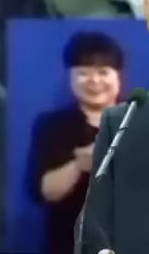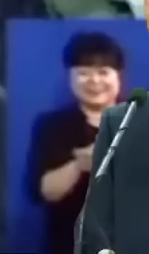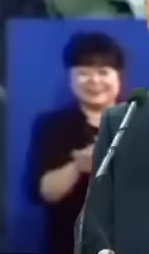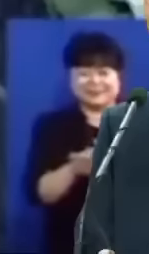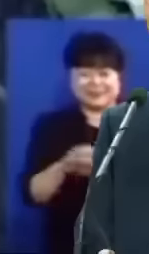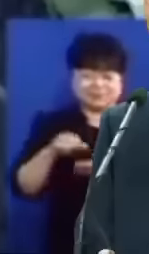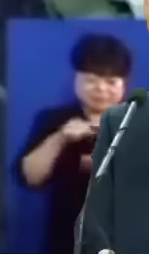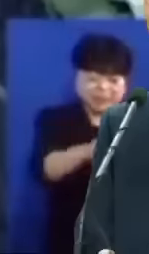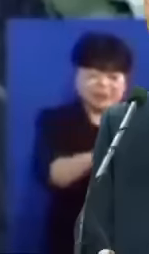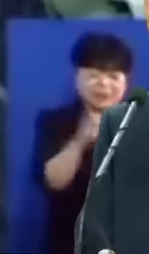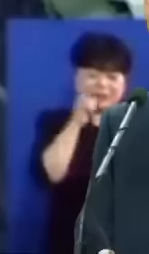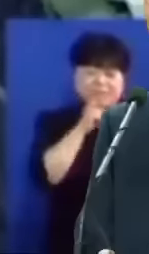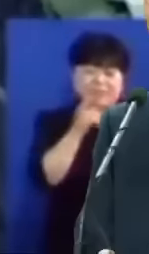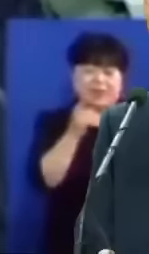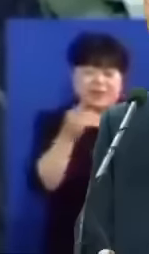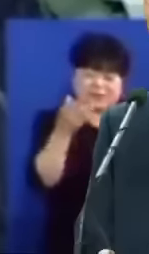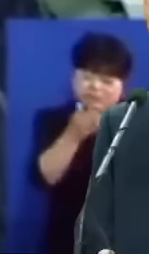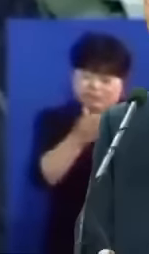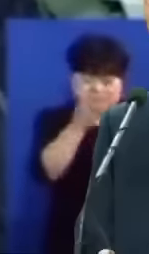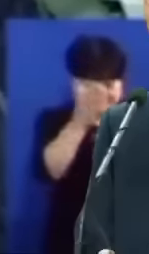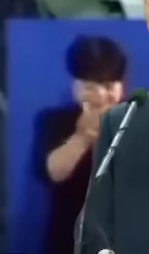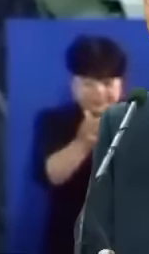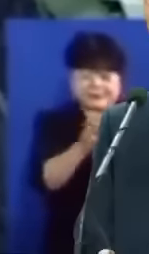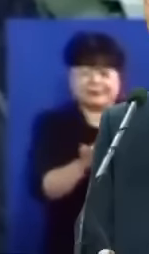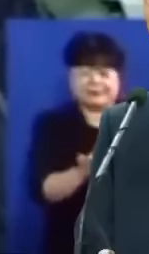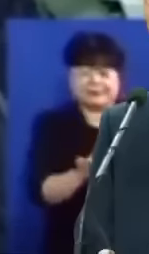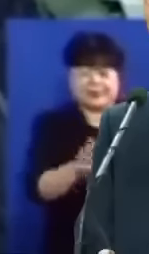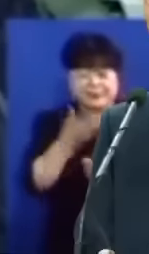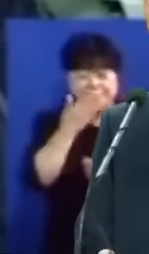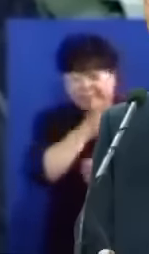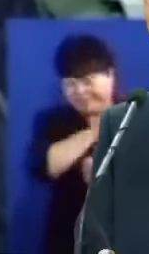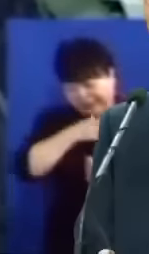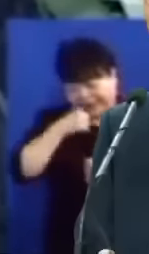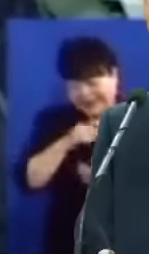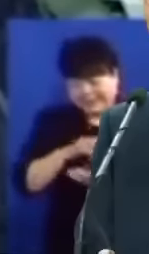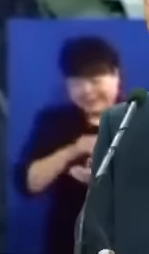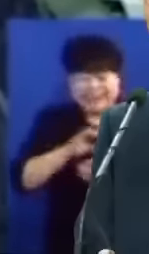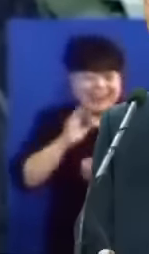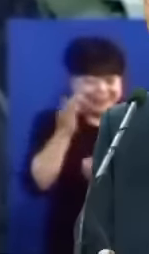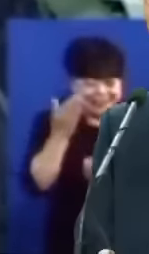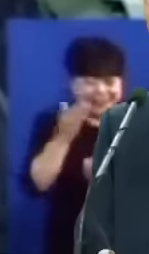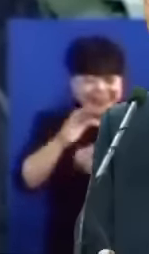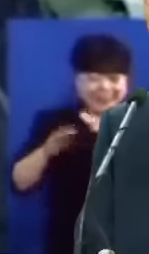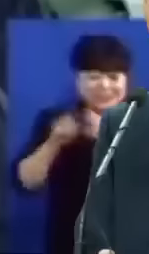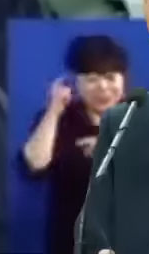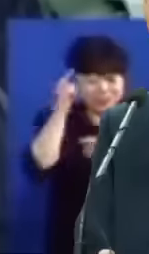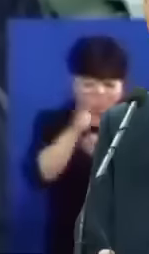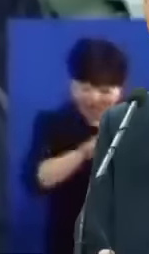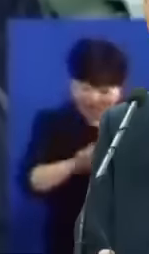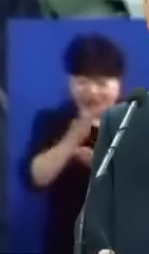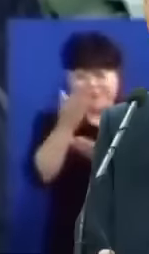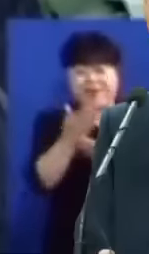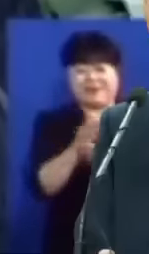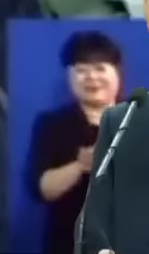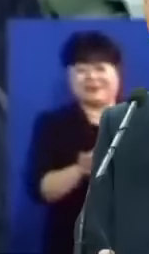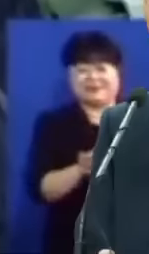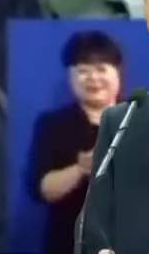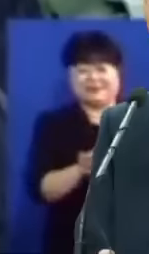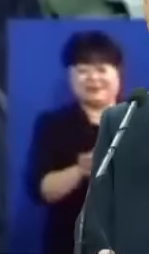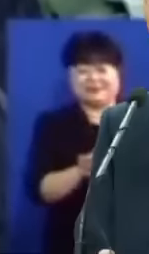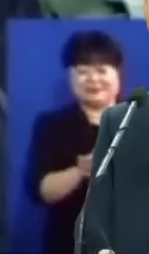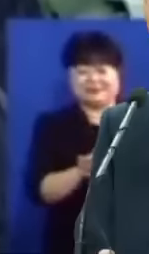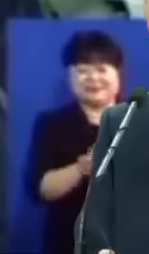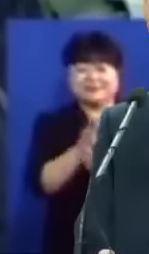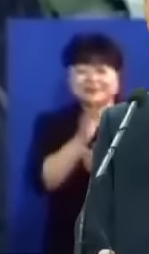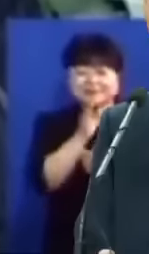공격적인 이야기, 부정적인 이야기는 안 해야 밥도 잘 먹고 소화도 잘 되고 가정도 편안해지는 것입니다. 될